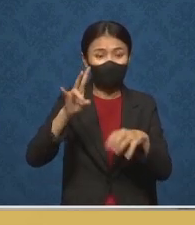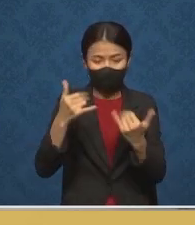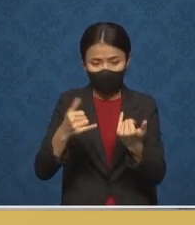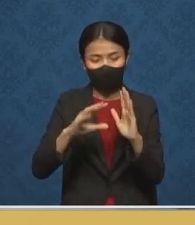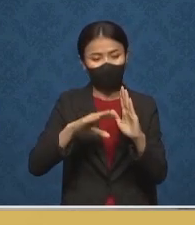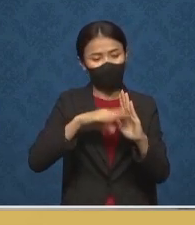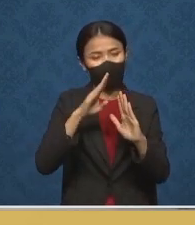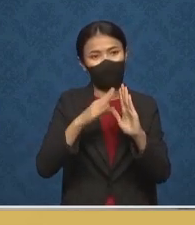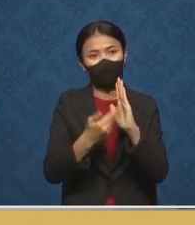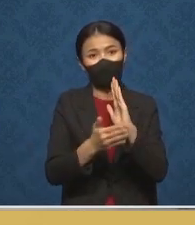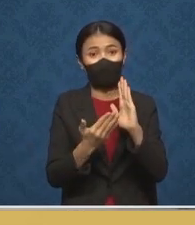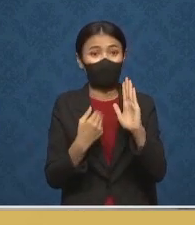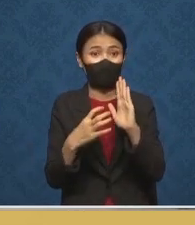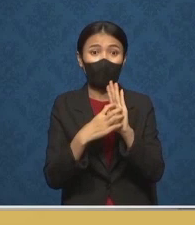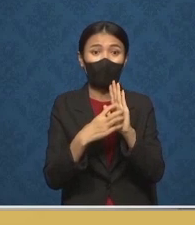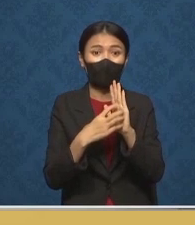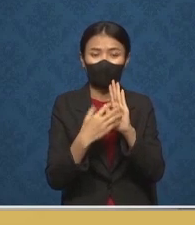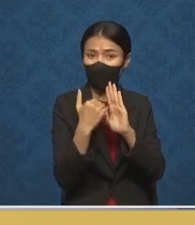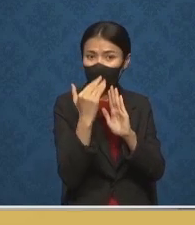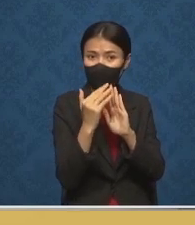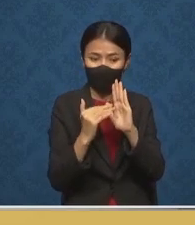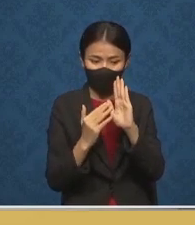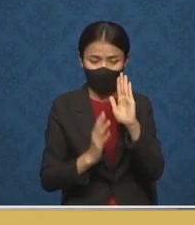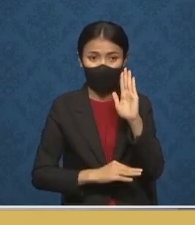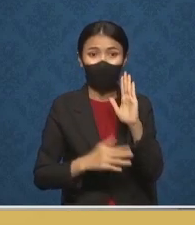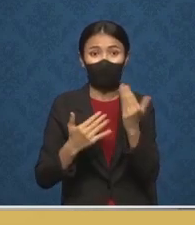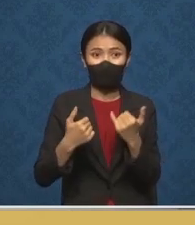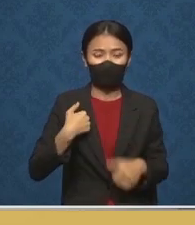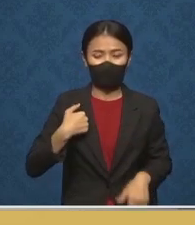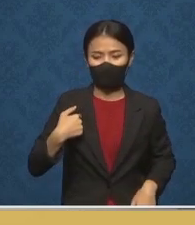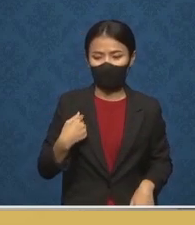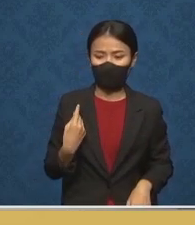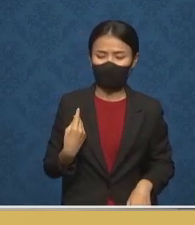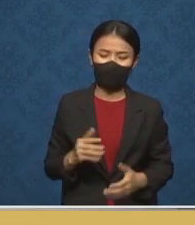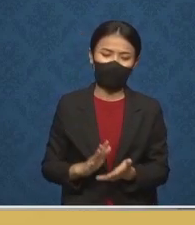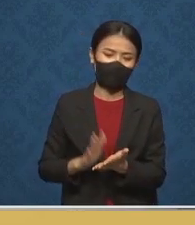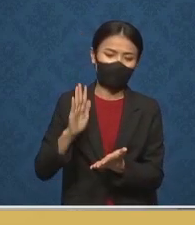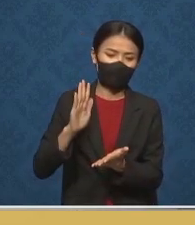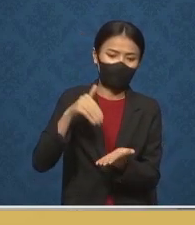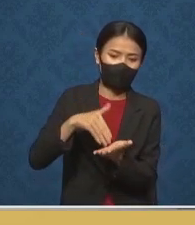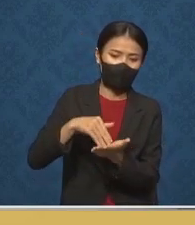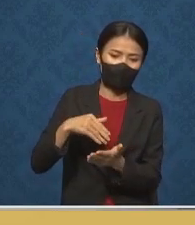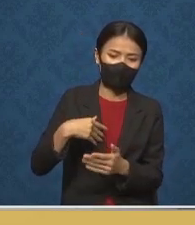วนภูมิภาคที่มีหน่วยงานส่วนกลางไปตั้งอยู่ในส่วนภูมิภาคเนี่ย